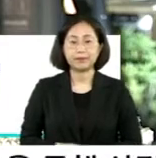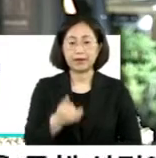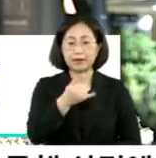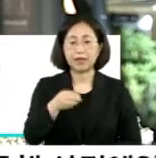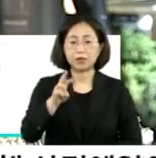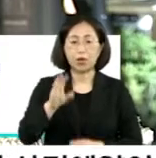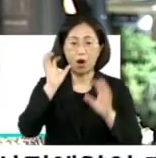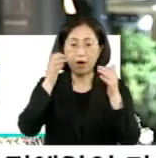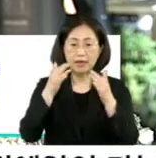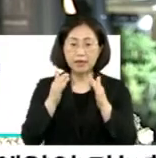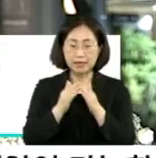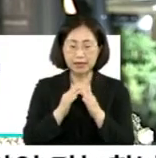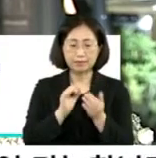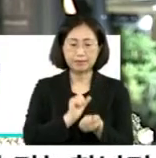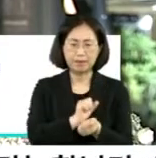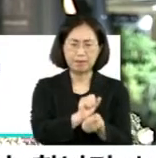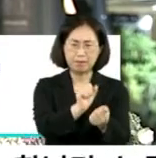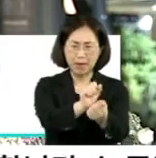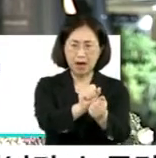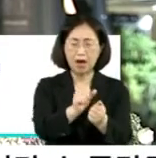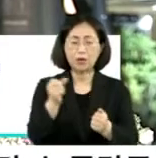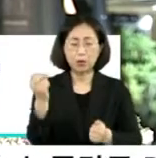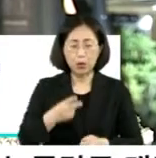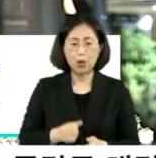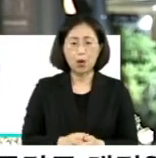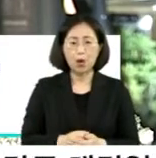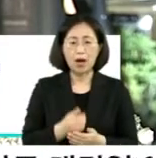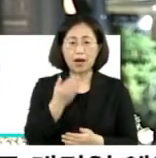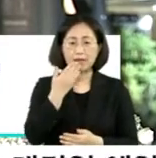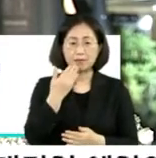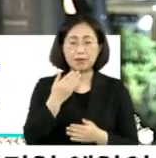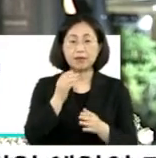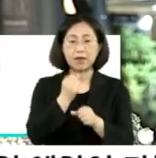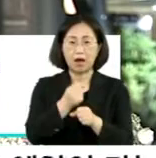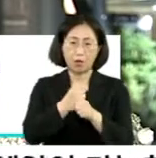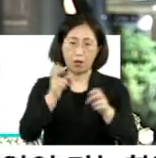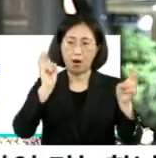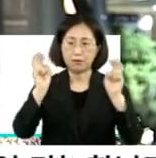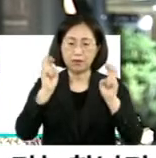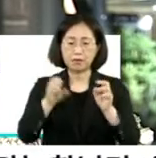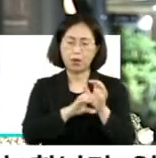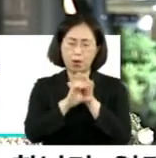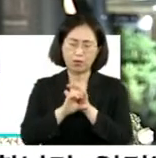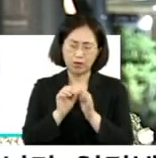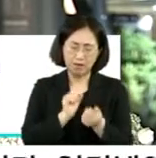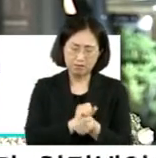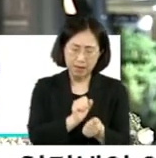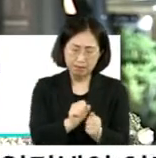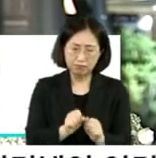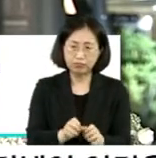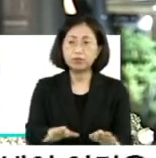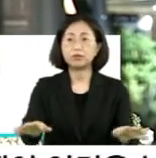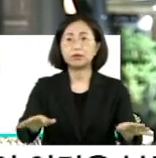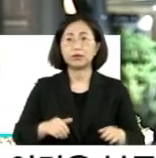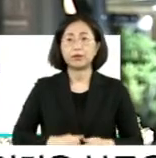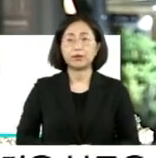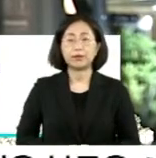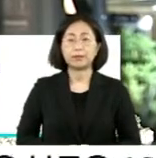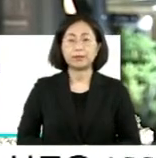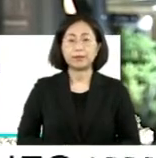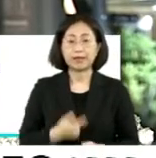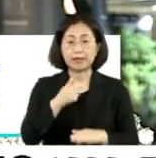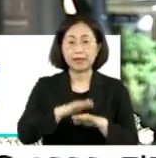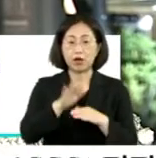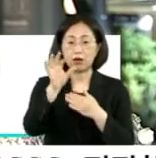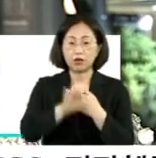세종 어린이집 집단 감염에 이어서 이번에는 한 식품 가공업체에서 코로나19 집단 감염이 발생했습니다.